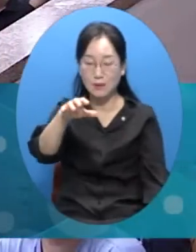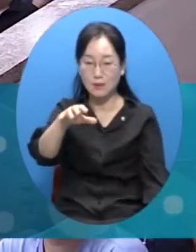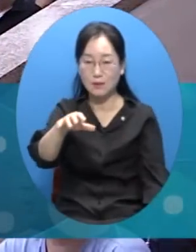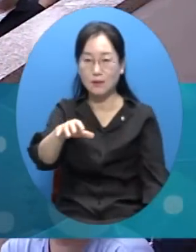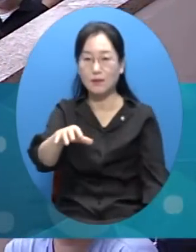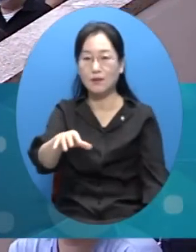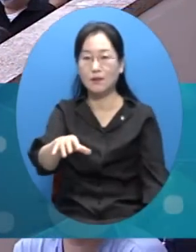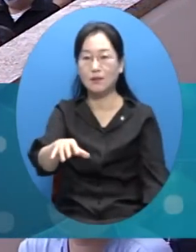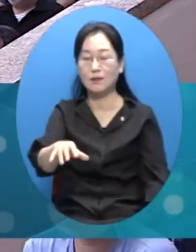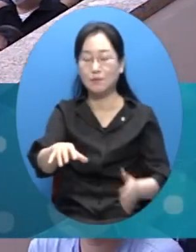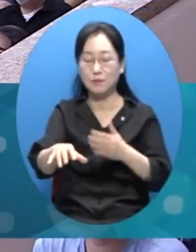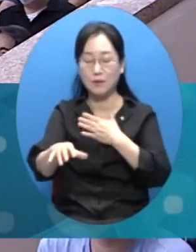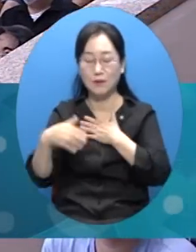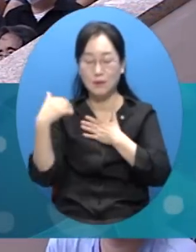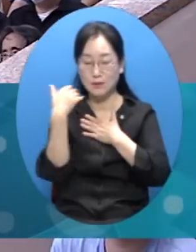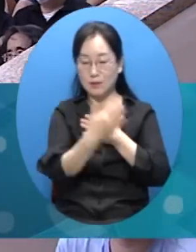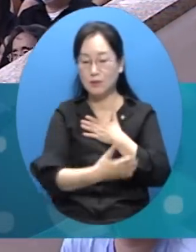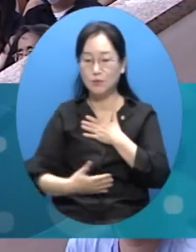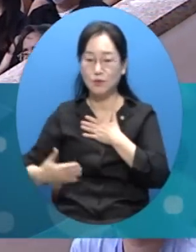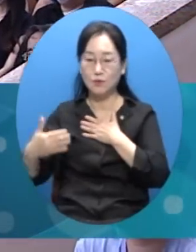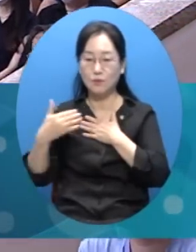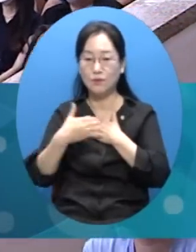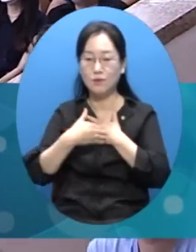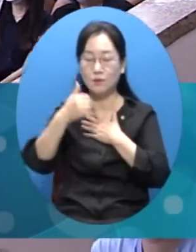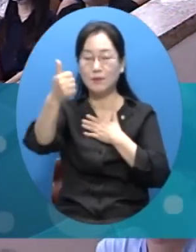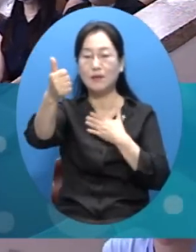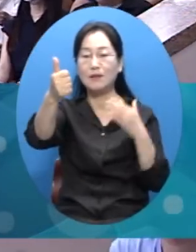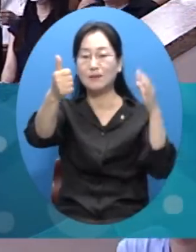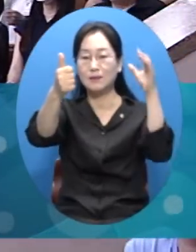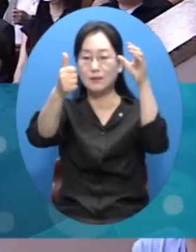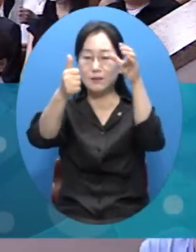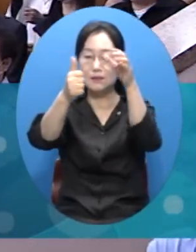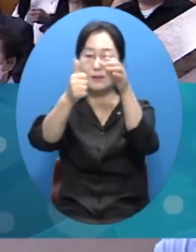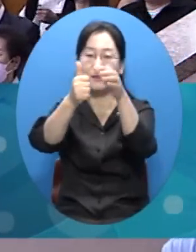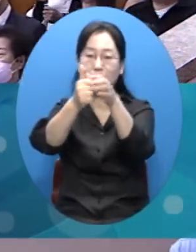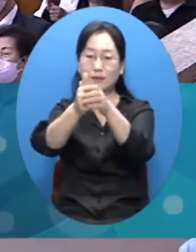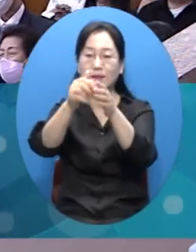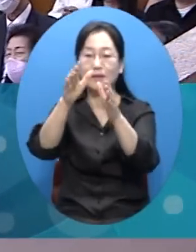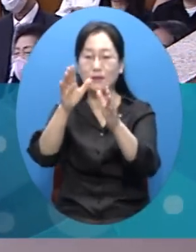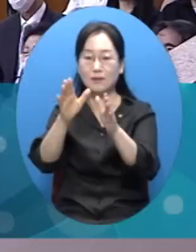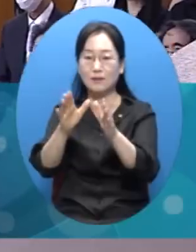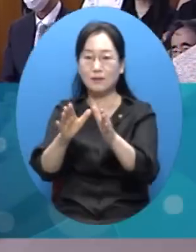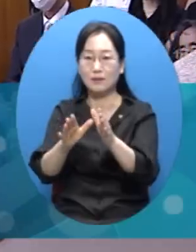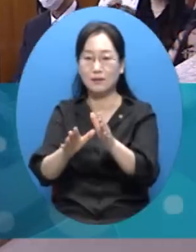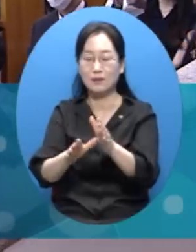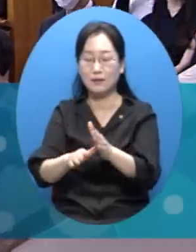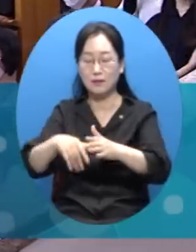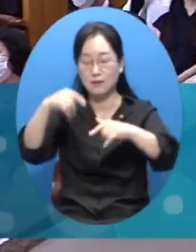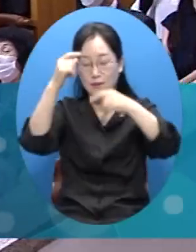주님 앞에 이 몸을 맡길 때